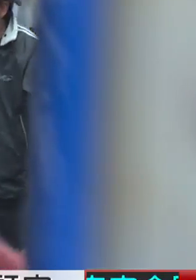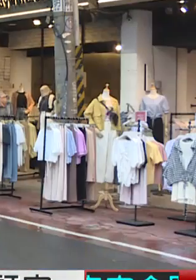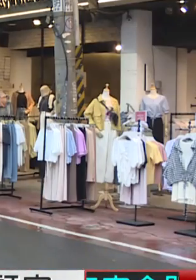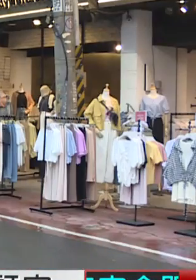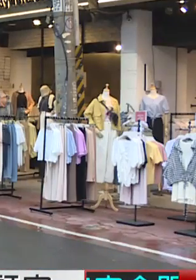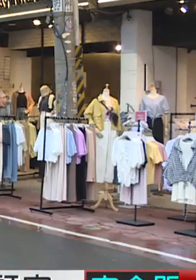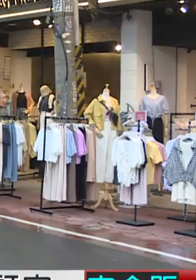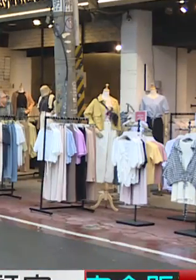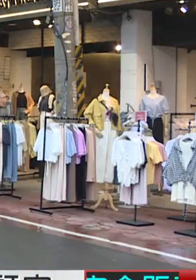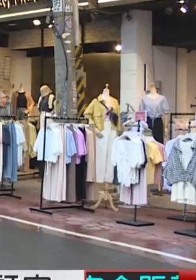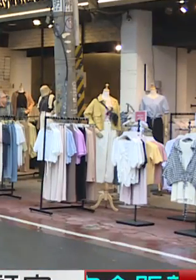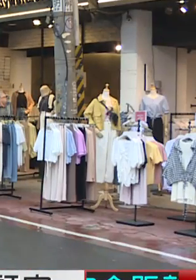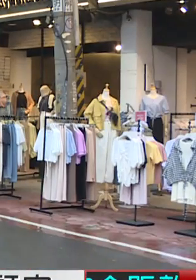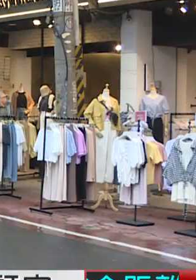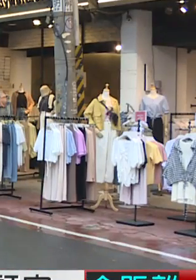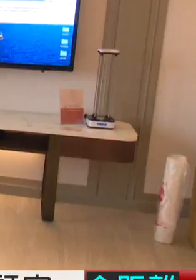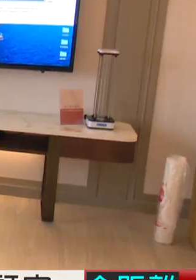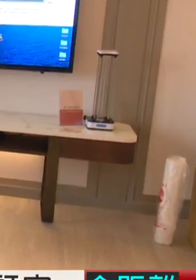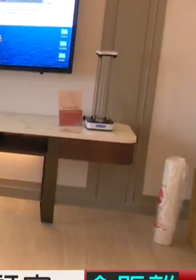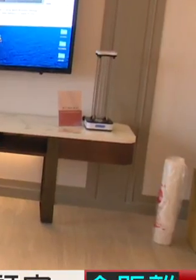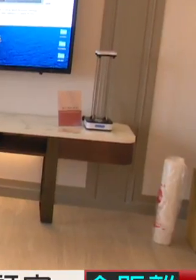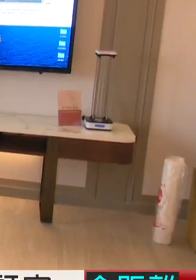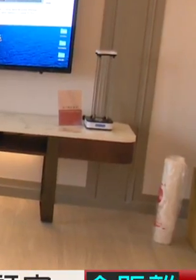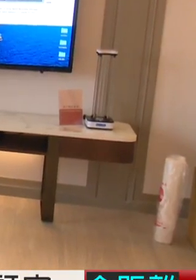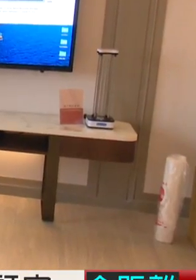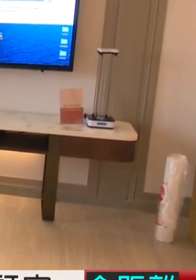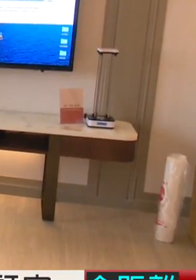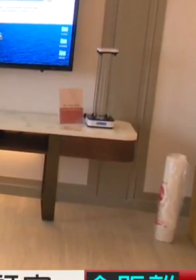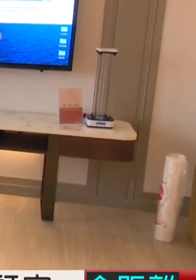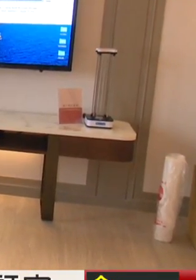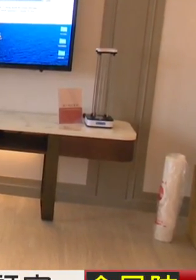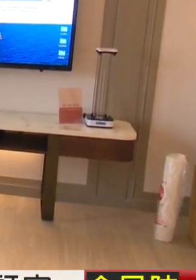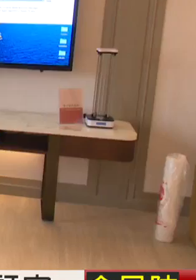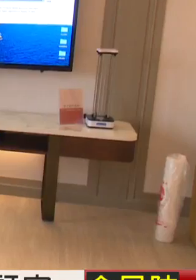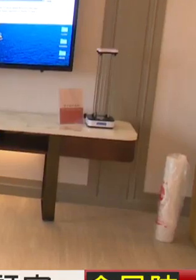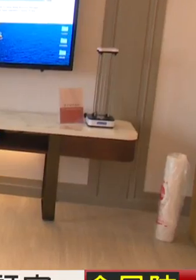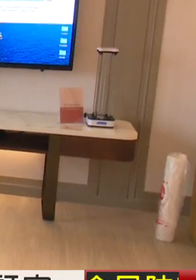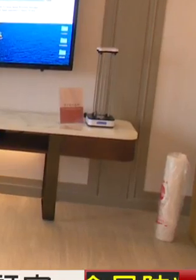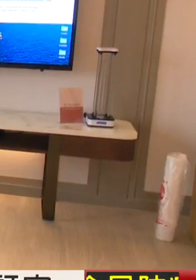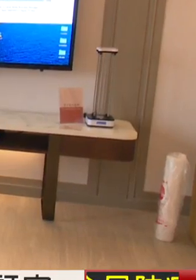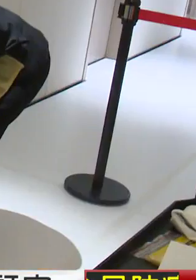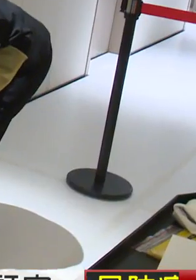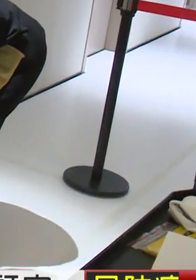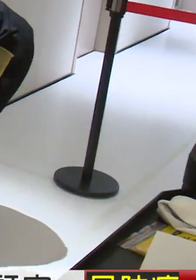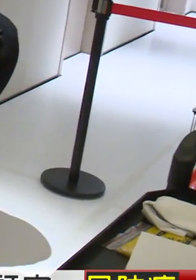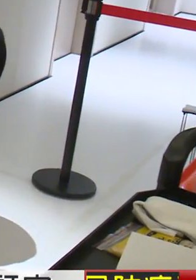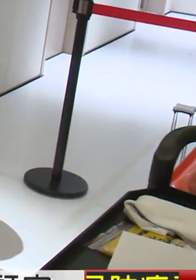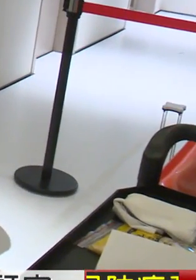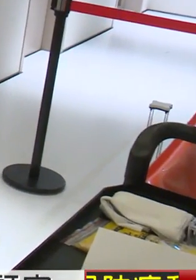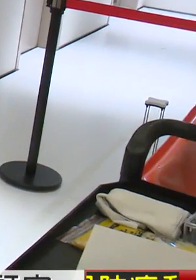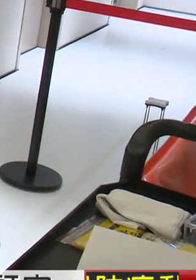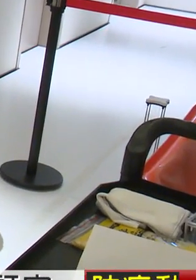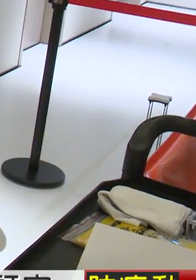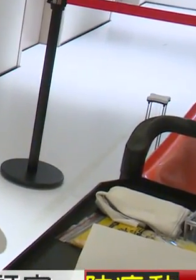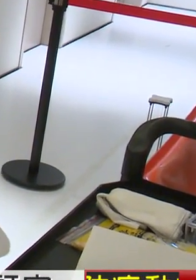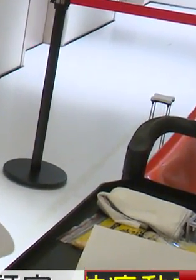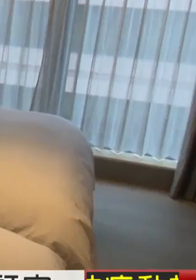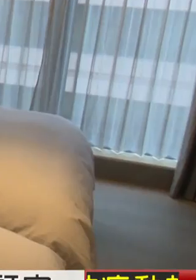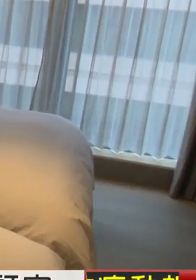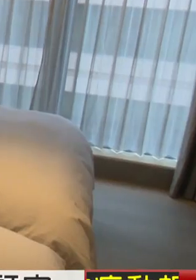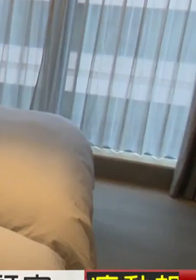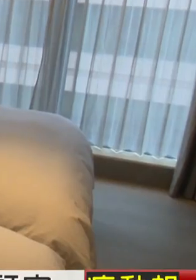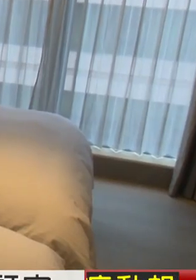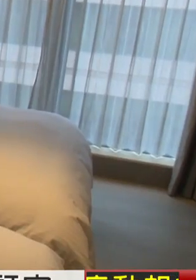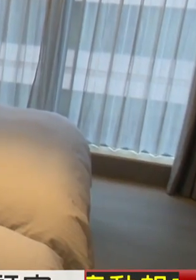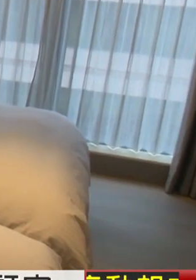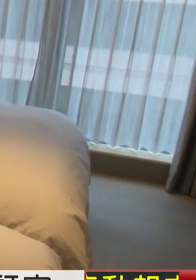对国内夜市、商圈、风景区、寺庙或饭店等旅游景点，如何实施流量管控及防疫措施，